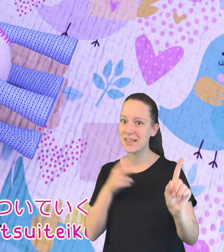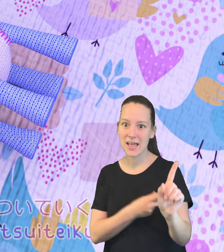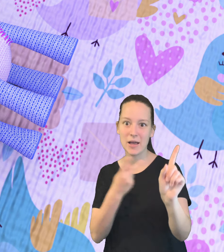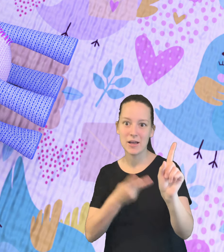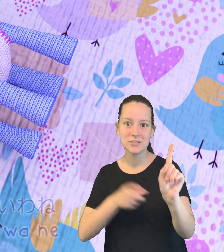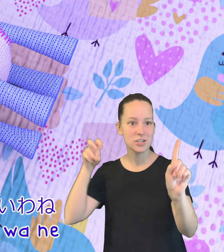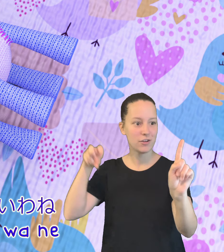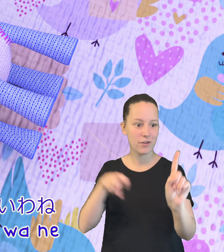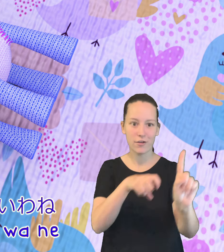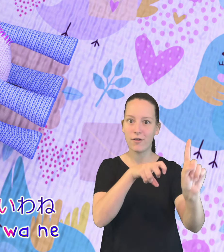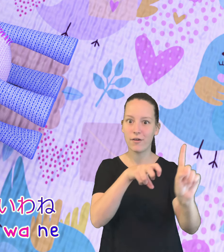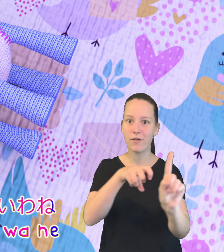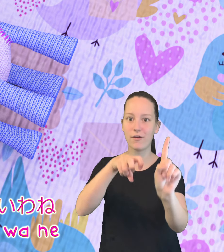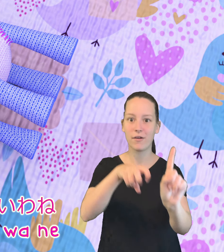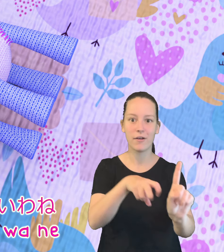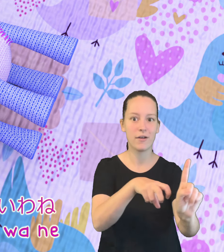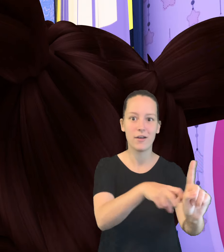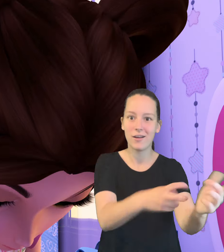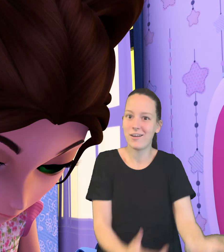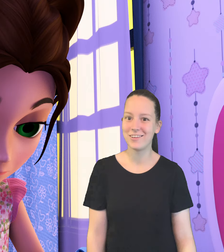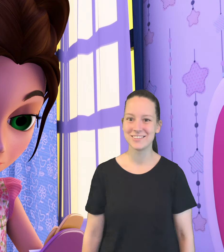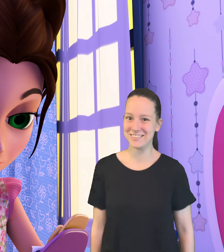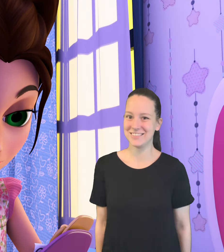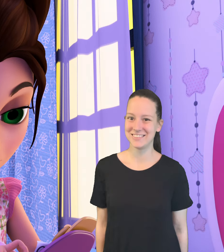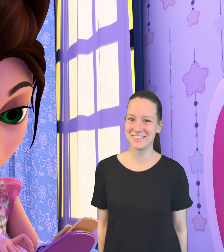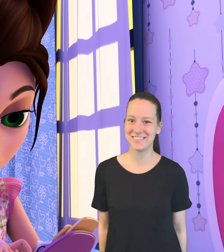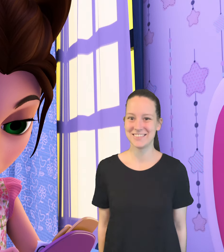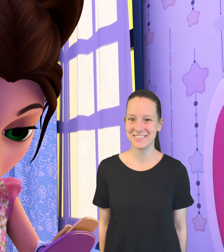ついていく可愛いわ